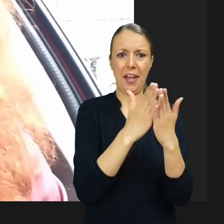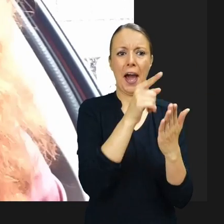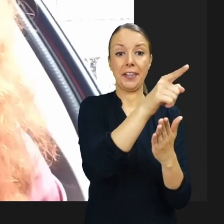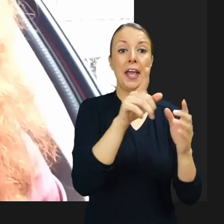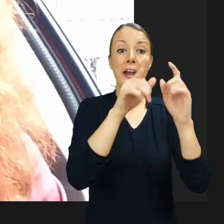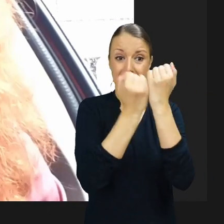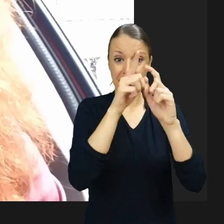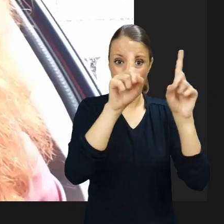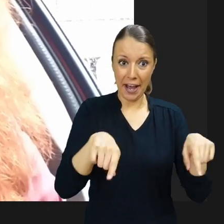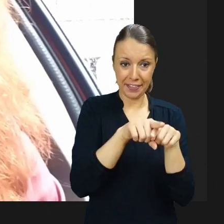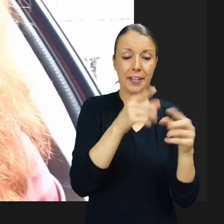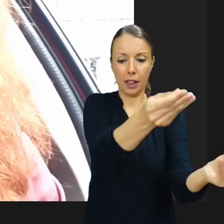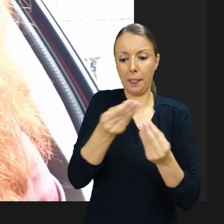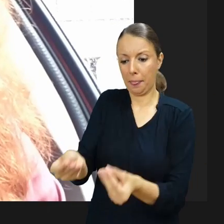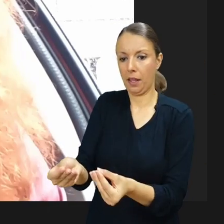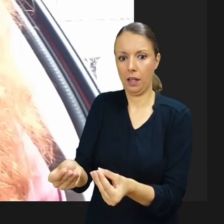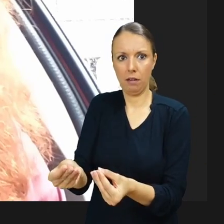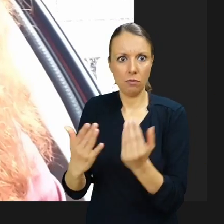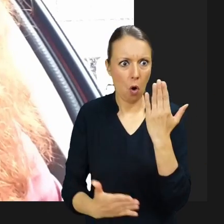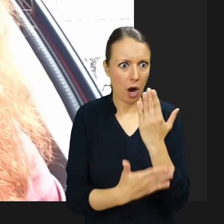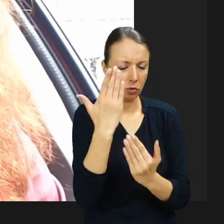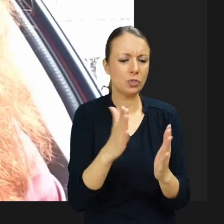sprawy, z których tylko